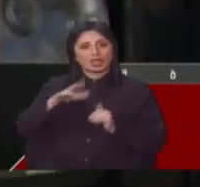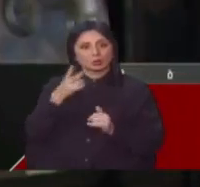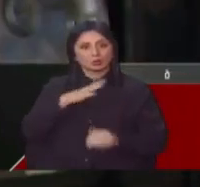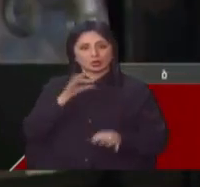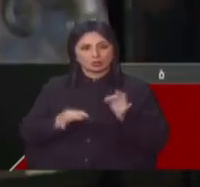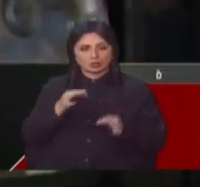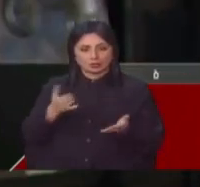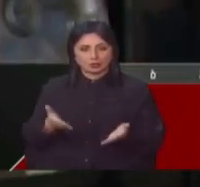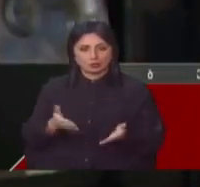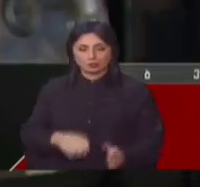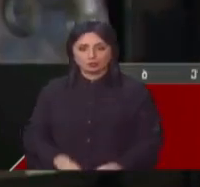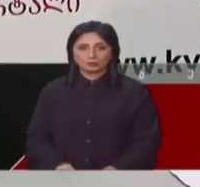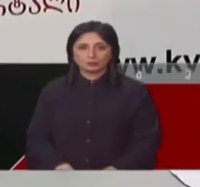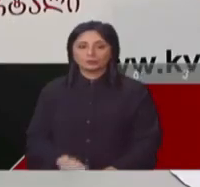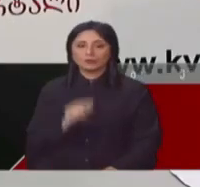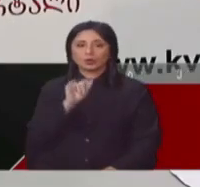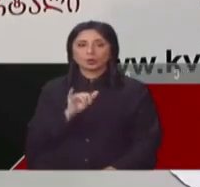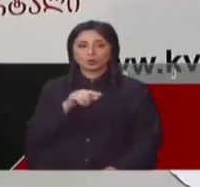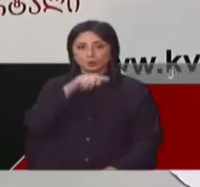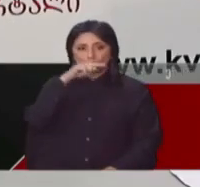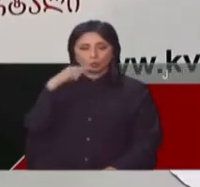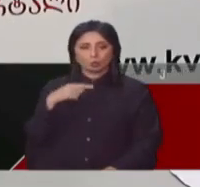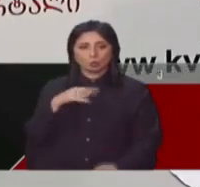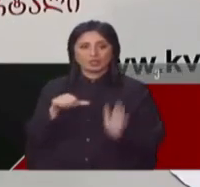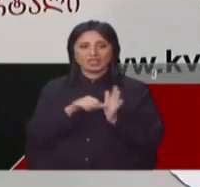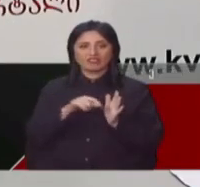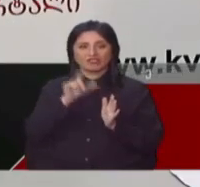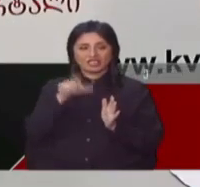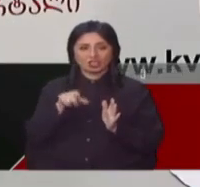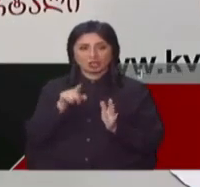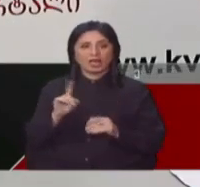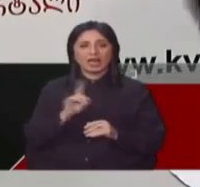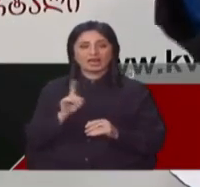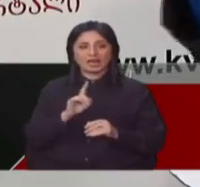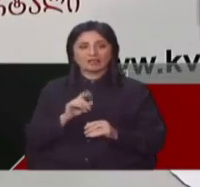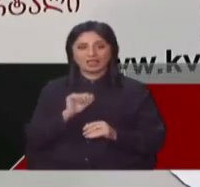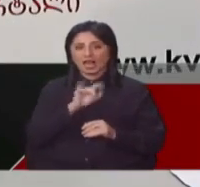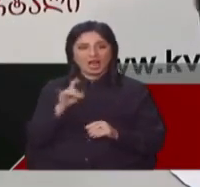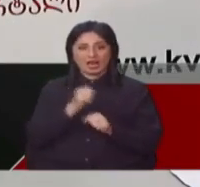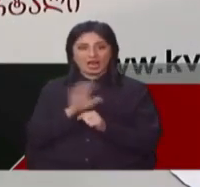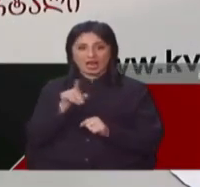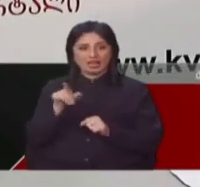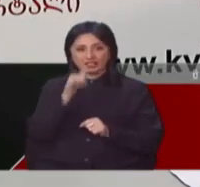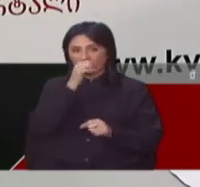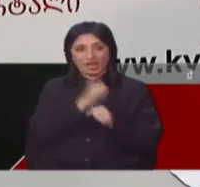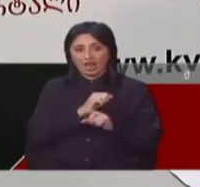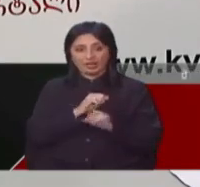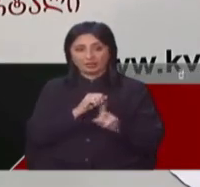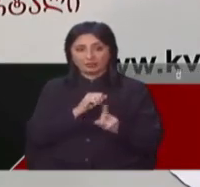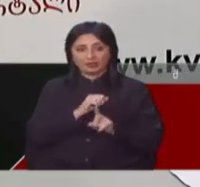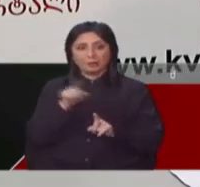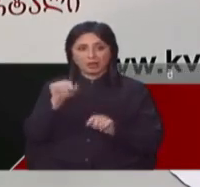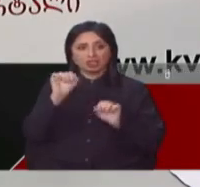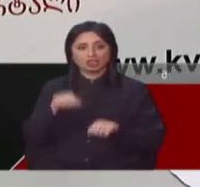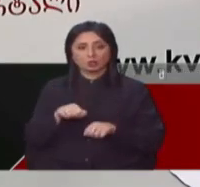territoriaze unda gaimartos. Tu rusi investori ragatsas ar gaaketebs an ver gaaketebs,